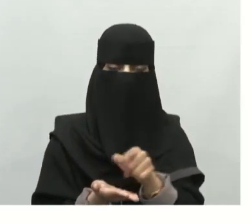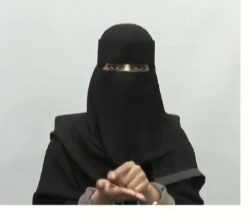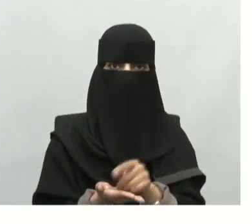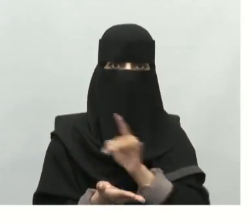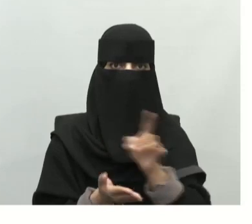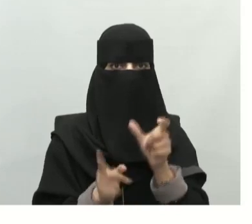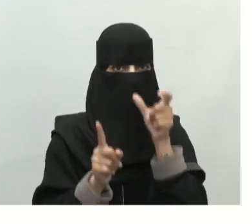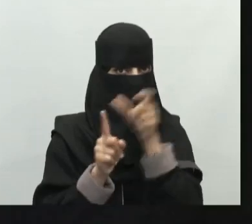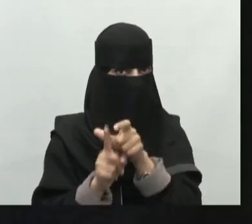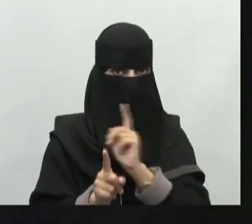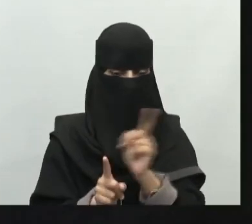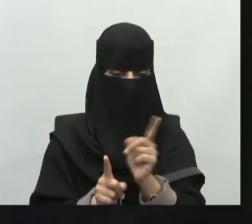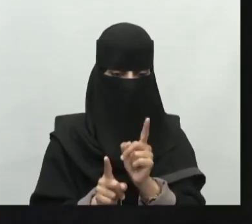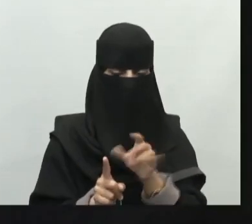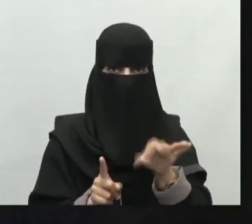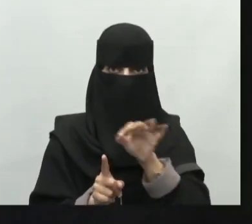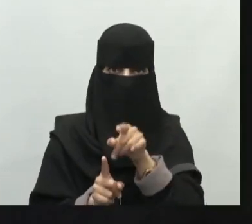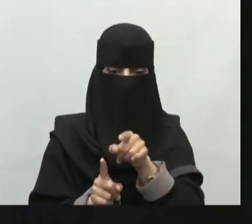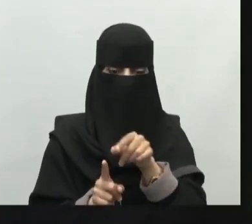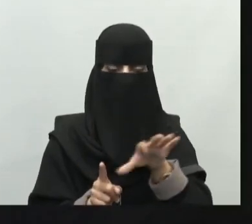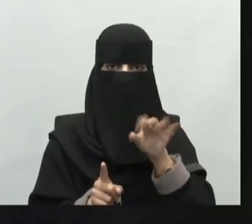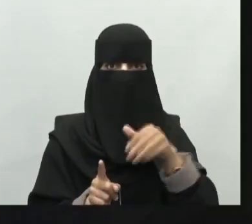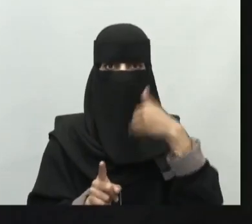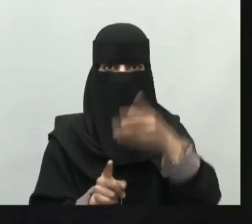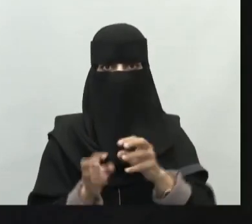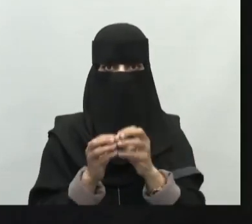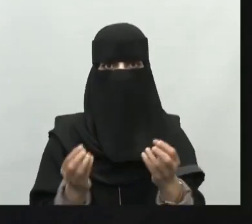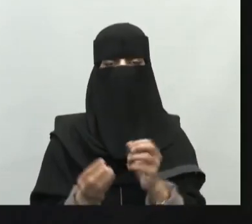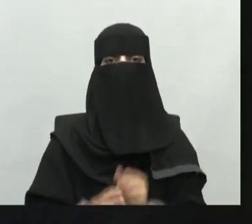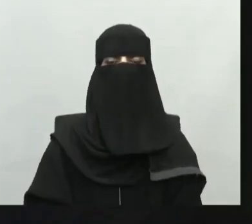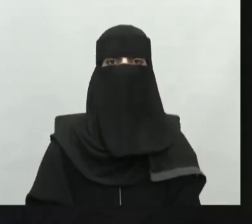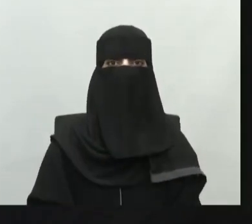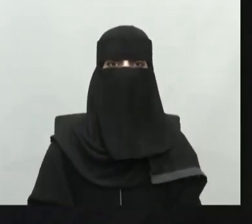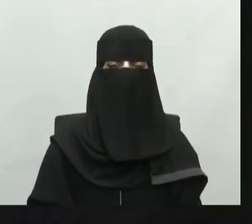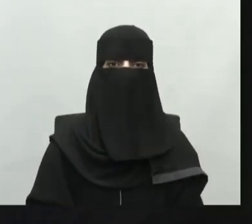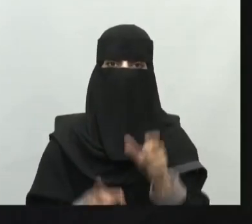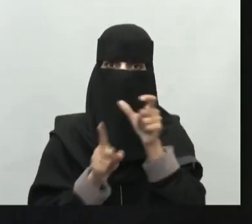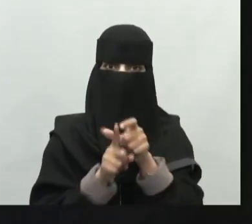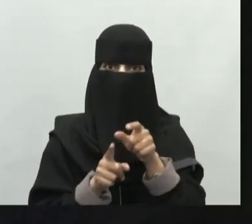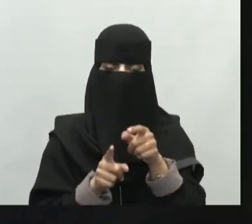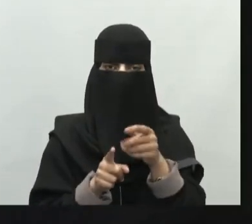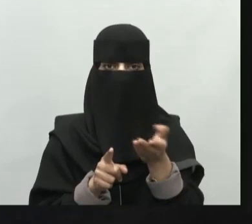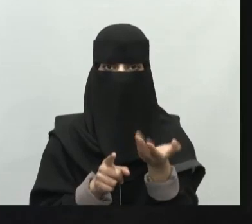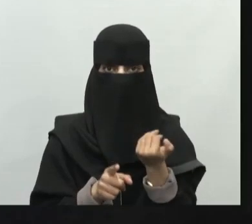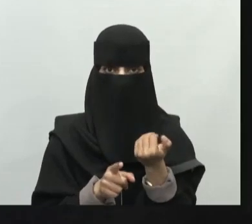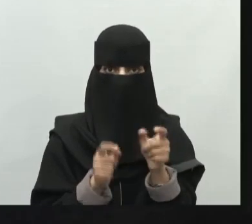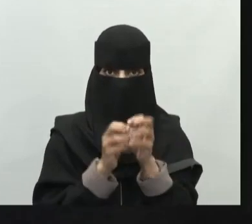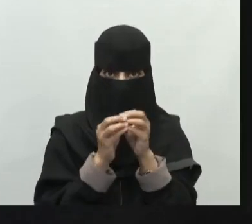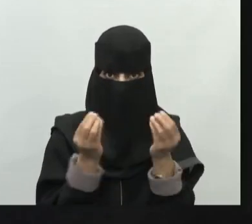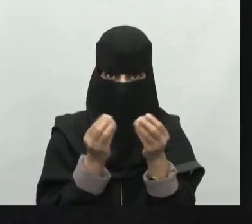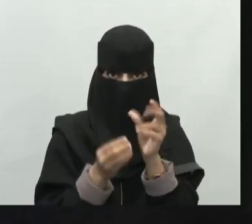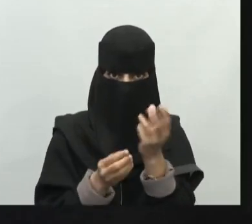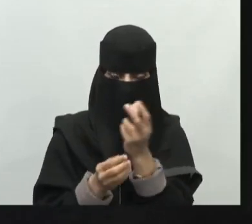الزواحف لا تعتني بعضها به بعد الفقس يعني هي تعتني به في